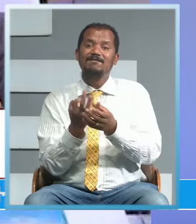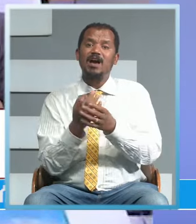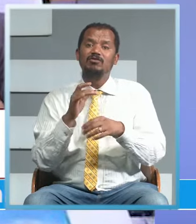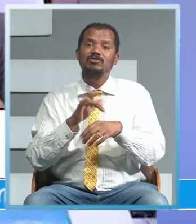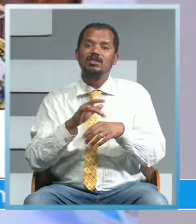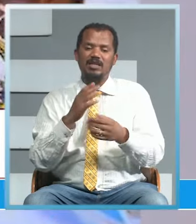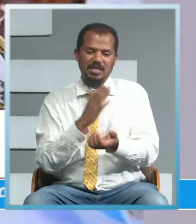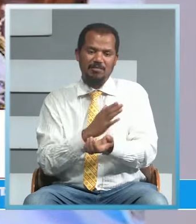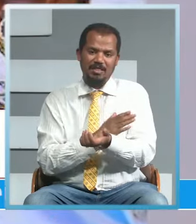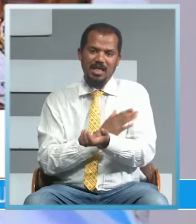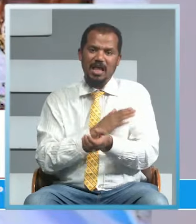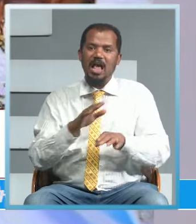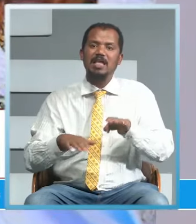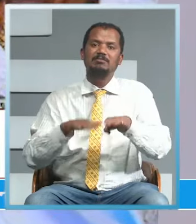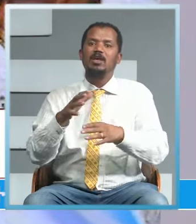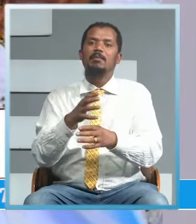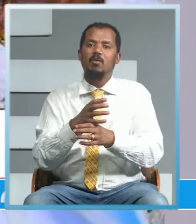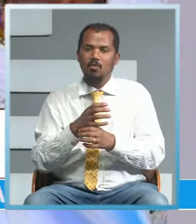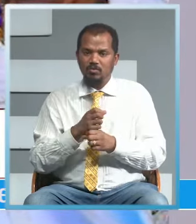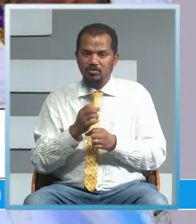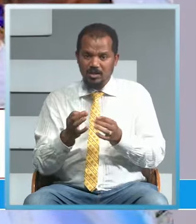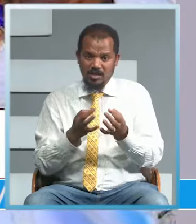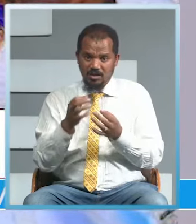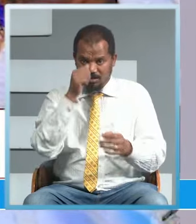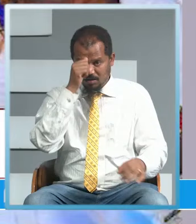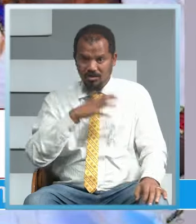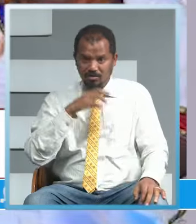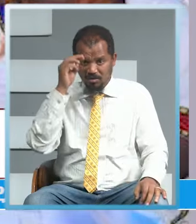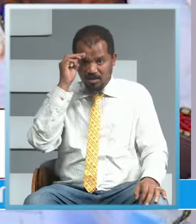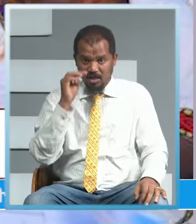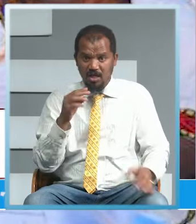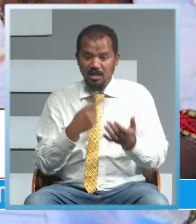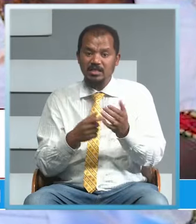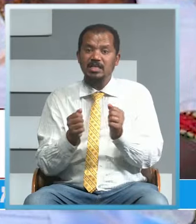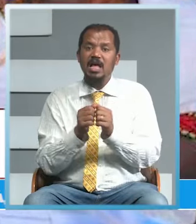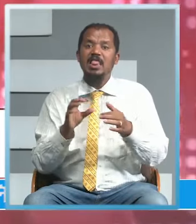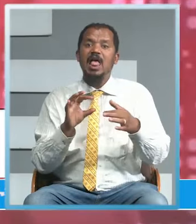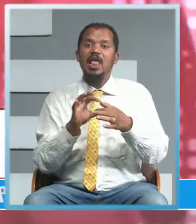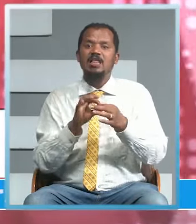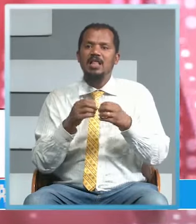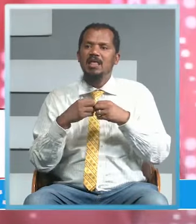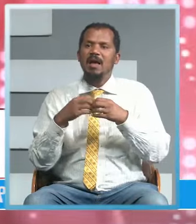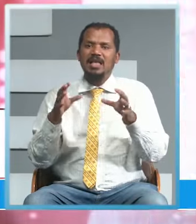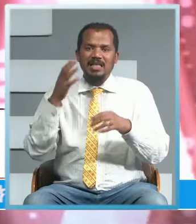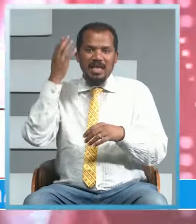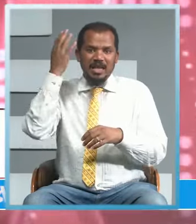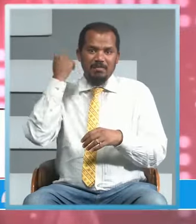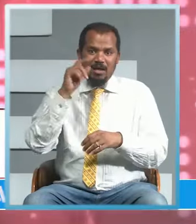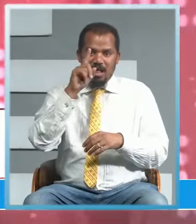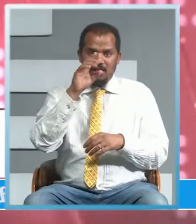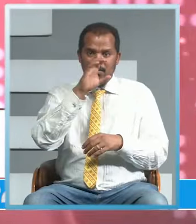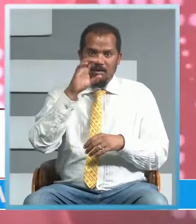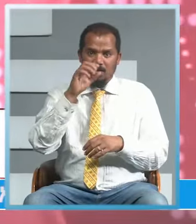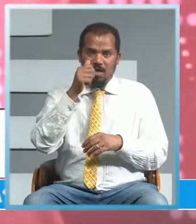በ1998 ፋይሎች ላይ የማስተካከያ እርምጃ መወሰዱን የገለጹት አቶ ጥላሁን ከዚህ ጋር ተያይዞ ሊባክን